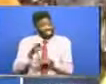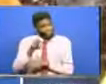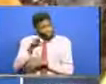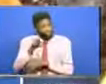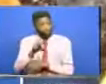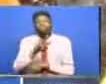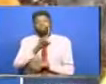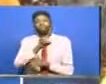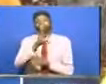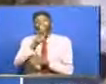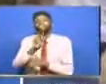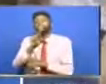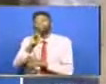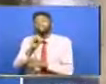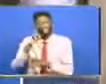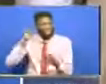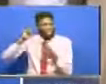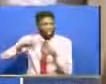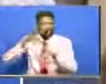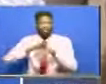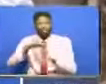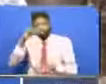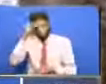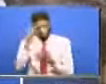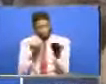seeking government services.